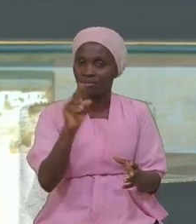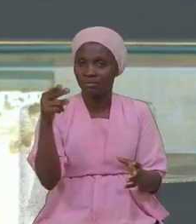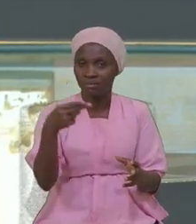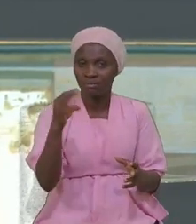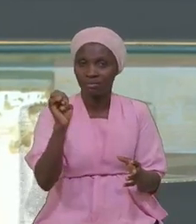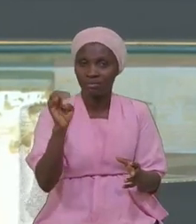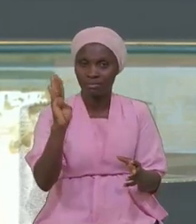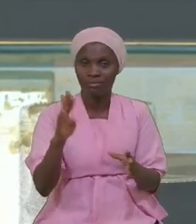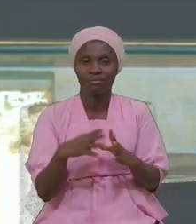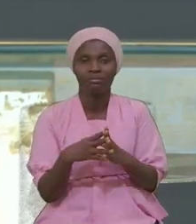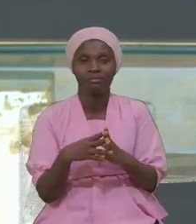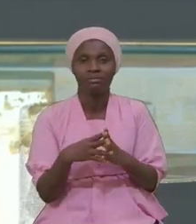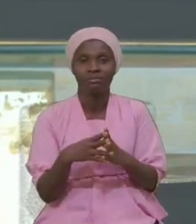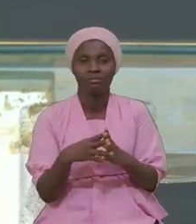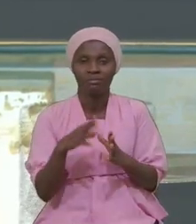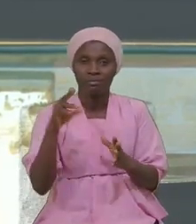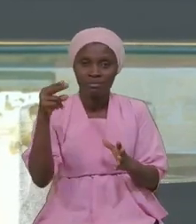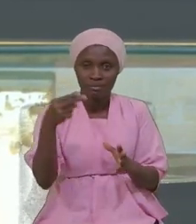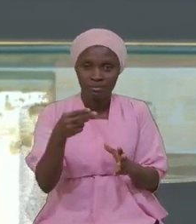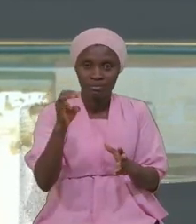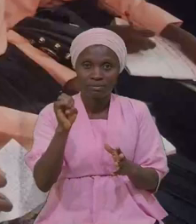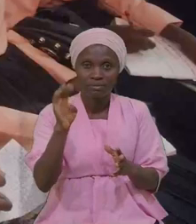Hébreux, chapitre 11,